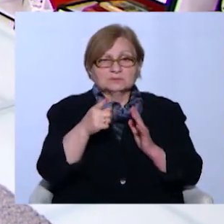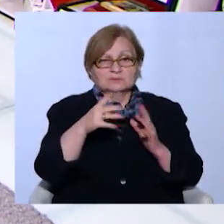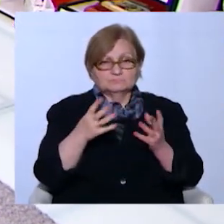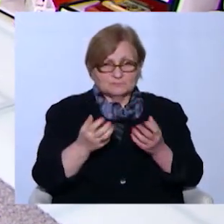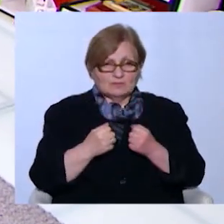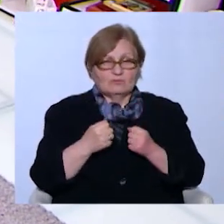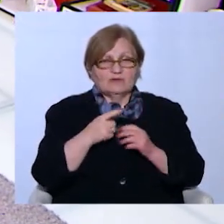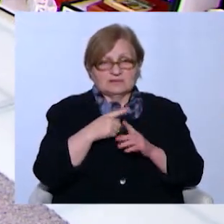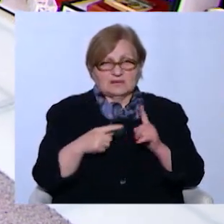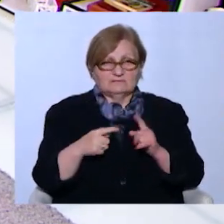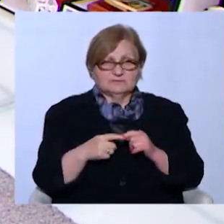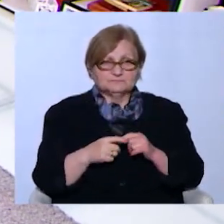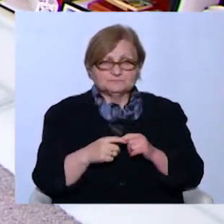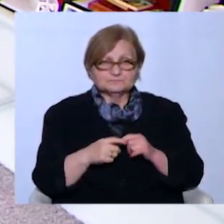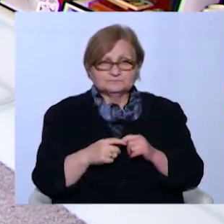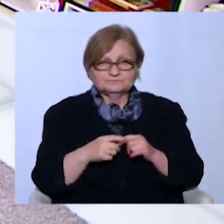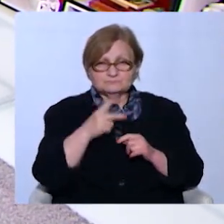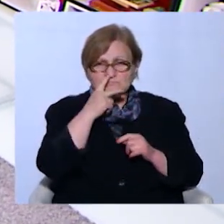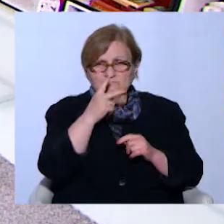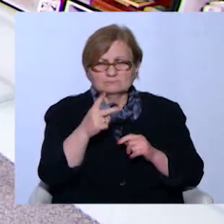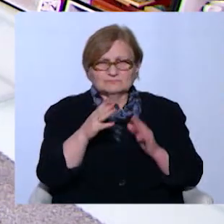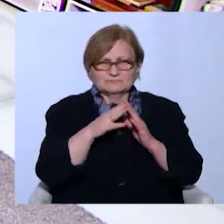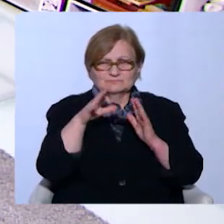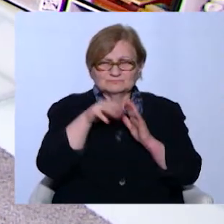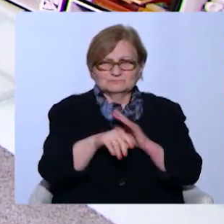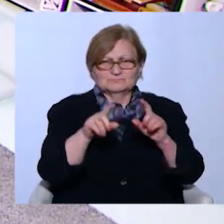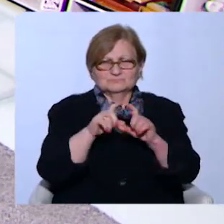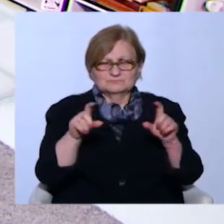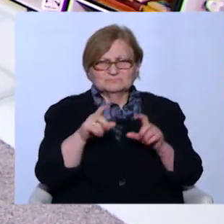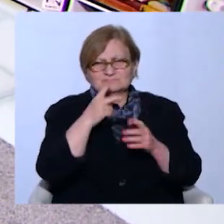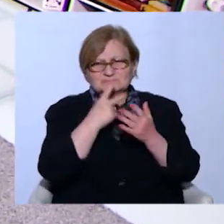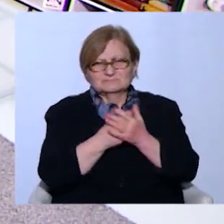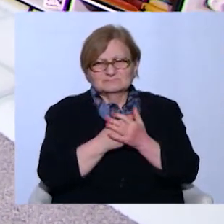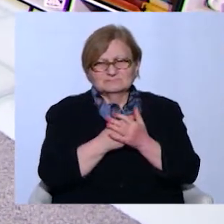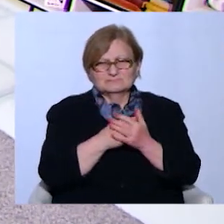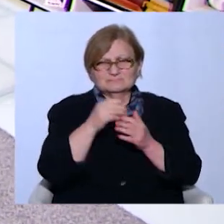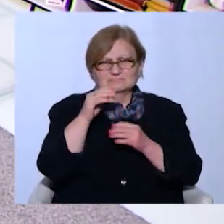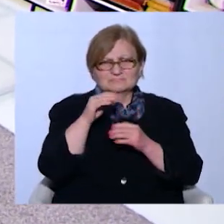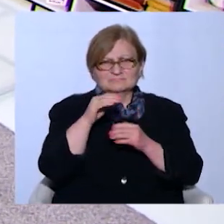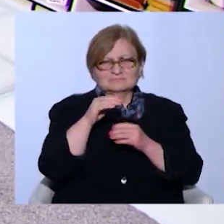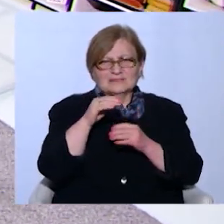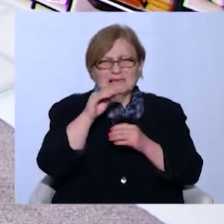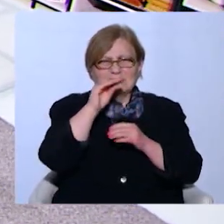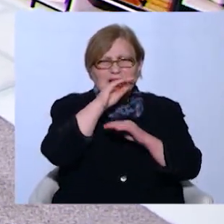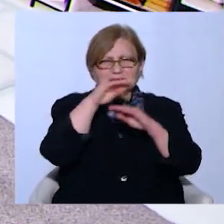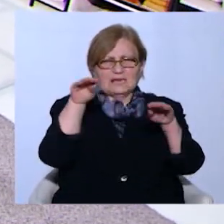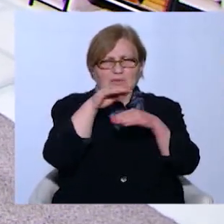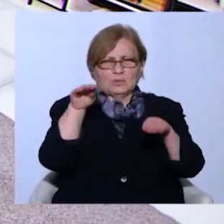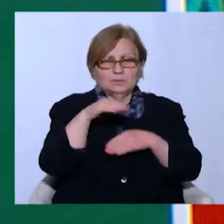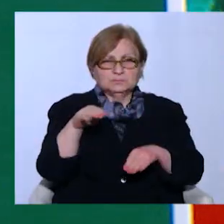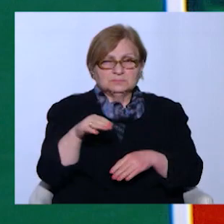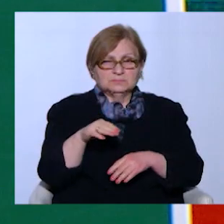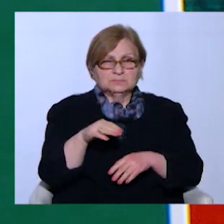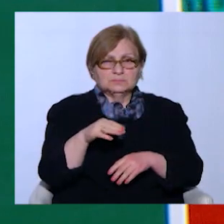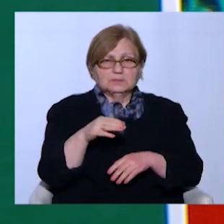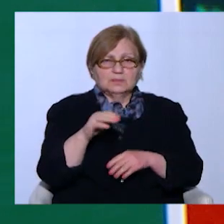ესეთი განვიხილოთ ესეთი ამოცანა, ხშირად სახლში არის ხოლმე ან მაღაზიებში გინახავთ ხო, რომ თაროები როა გაკეთებული და როგორ